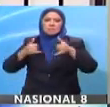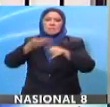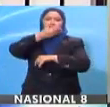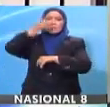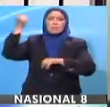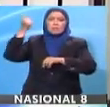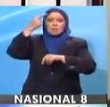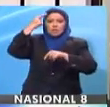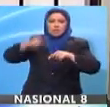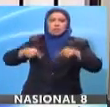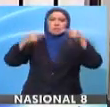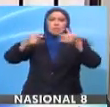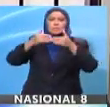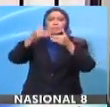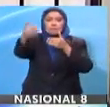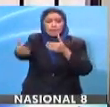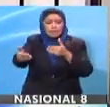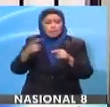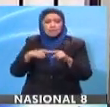mereka